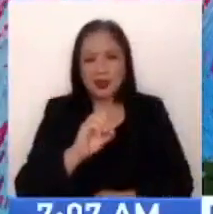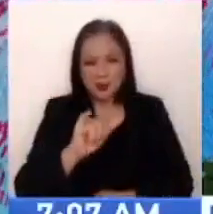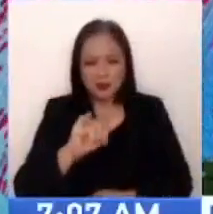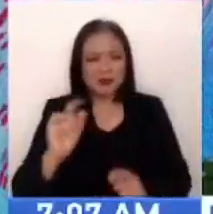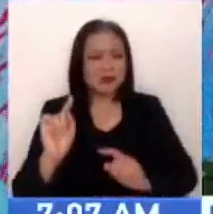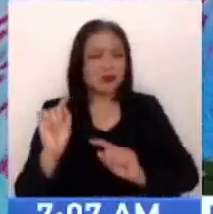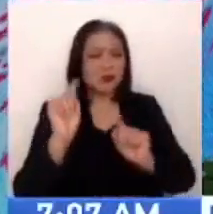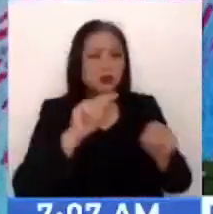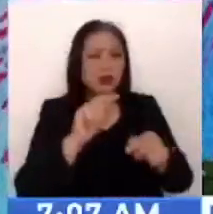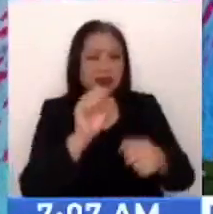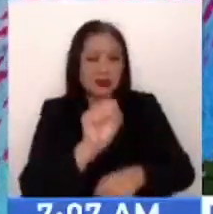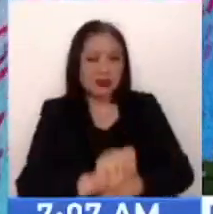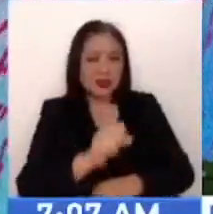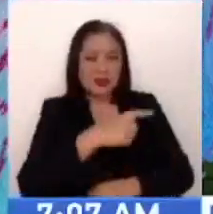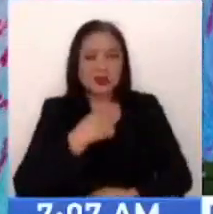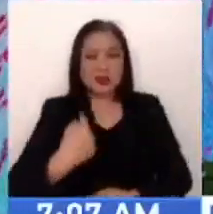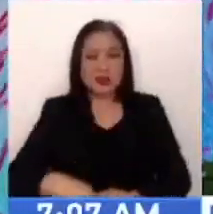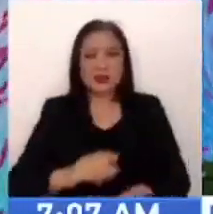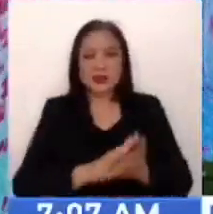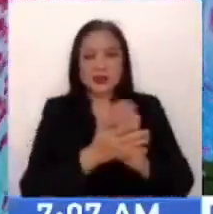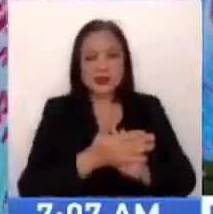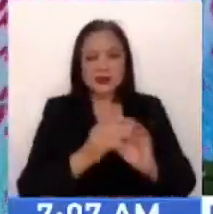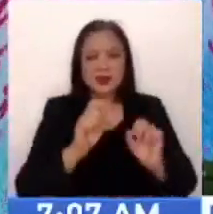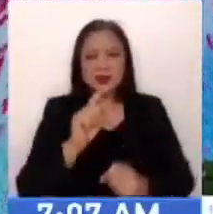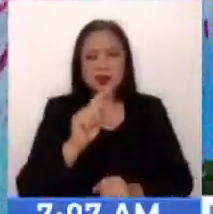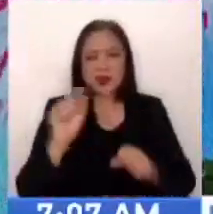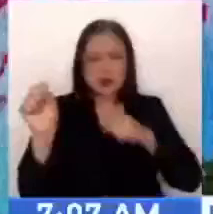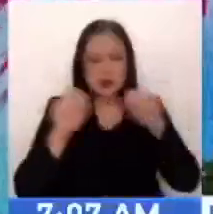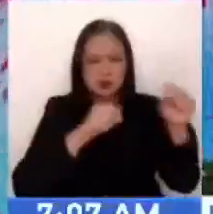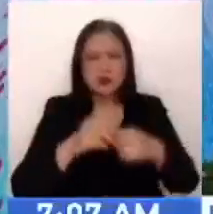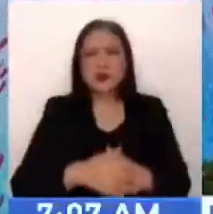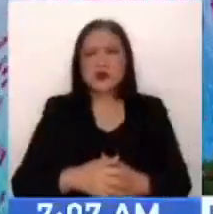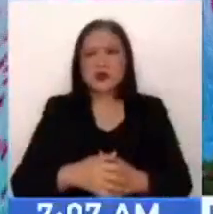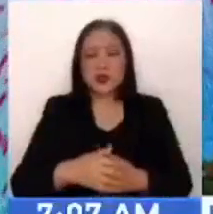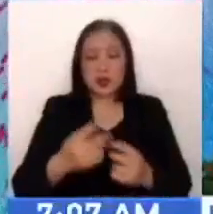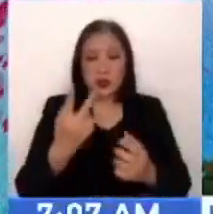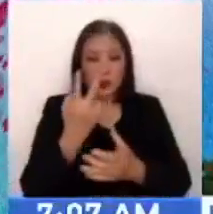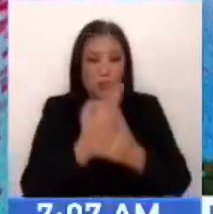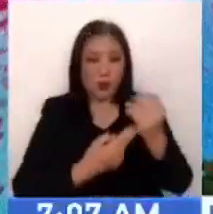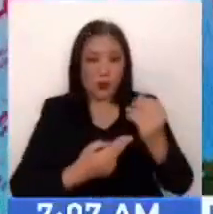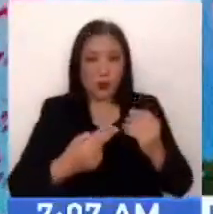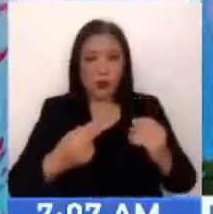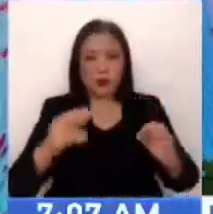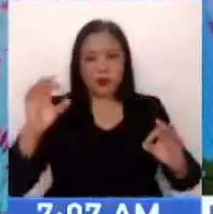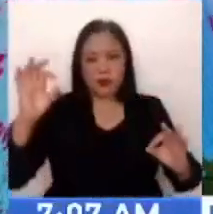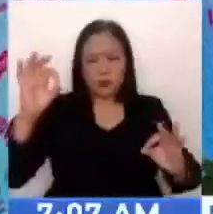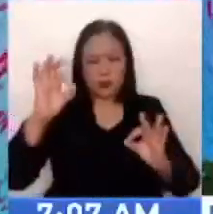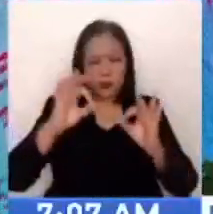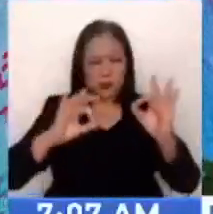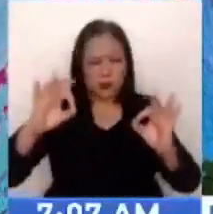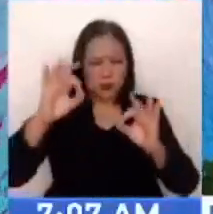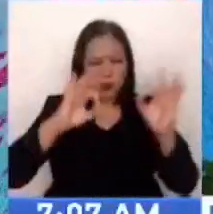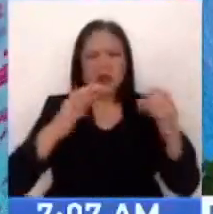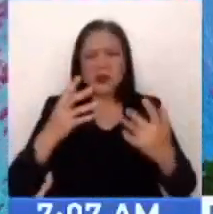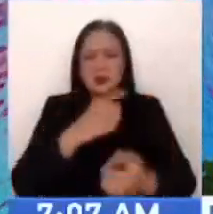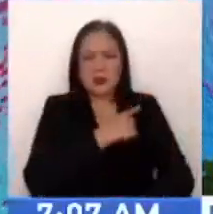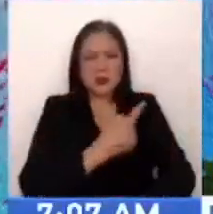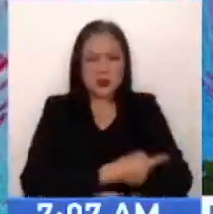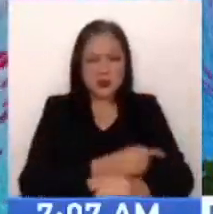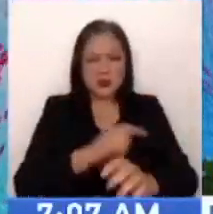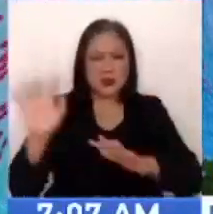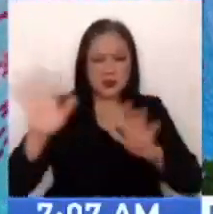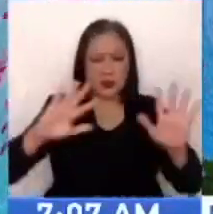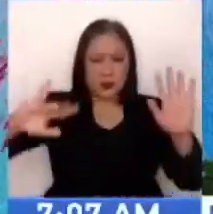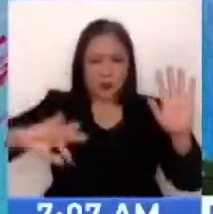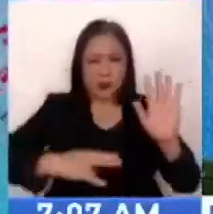severe tropical storm, nagtutulong-tulong po yung dalawang bagyong ito para palakasin yung ating hanging habagat. Pero makikita nyo, mga kapuso, ha,